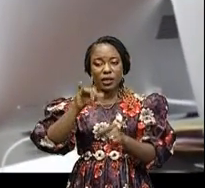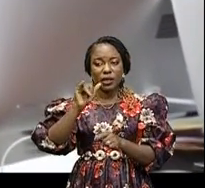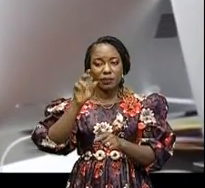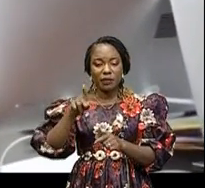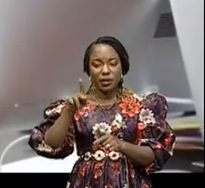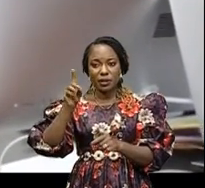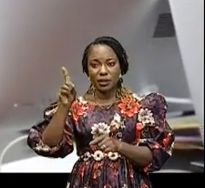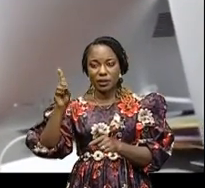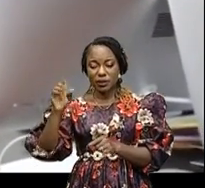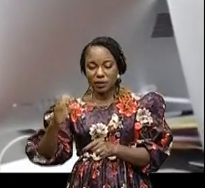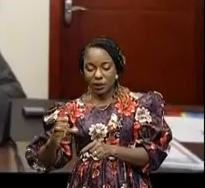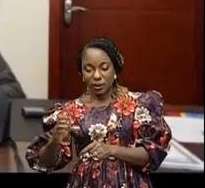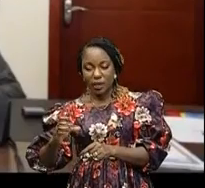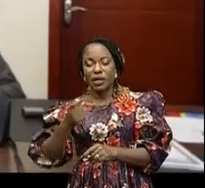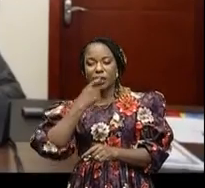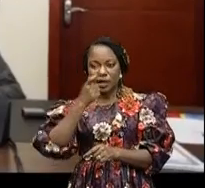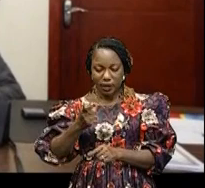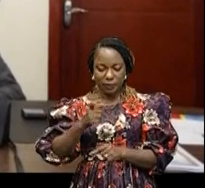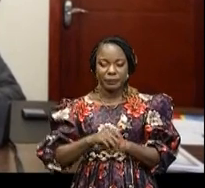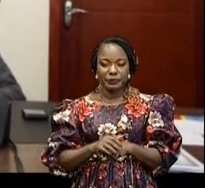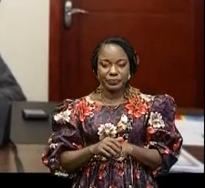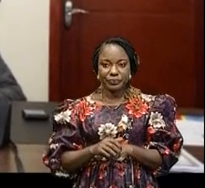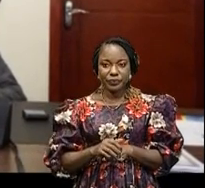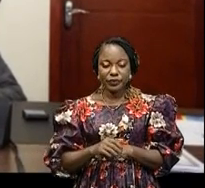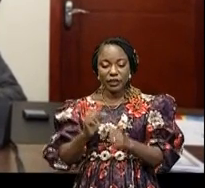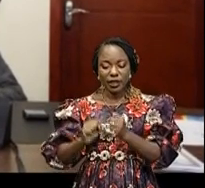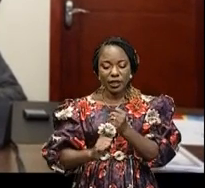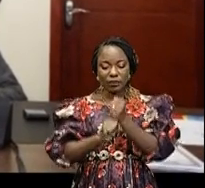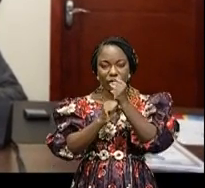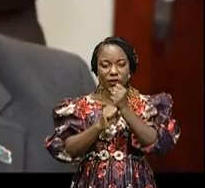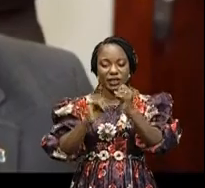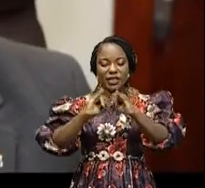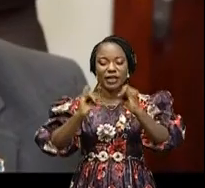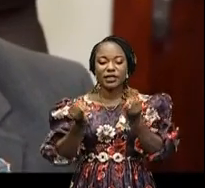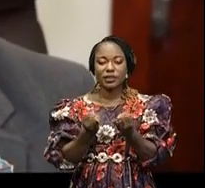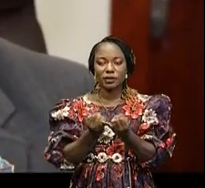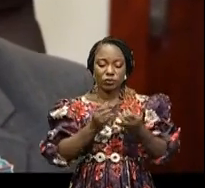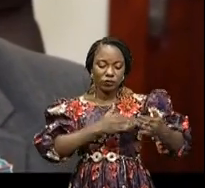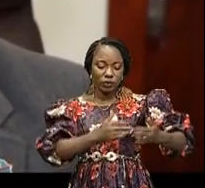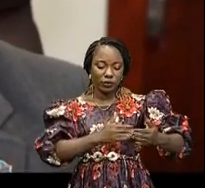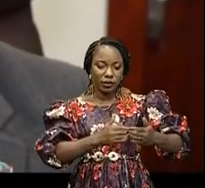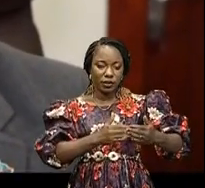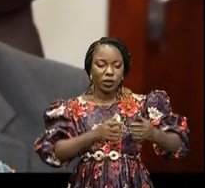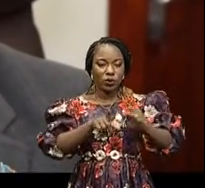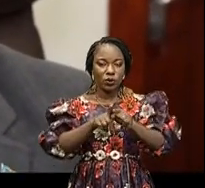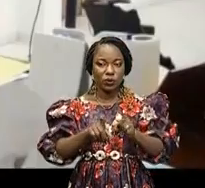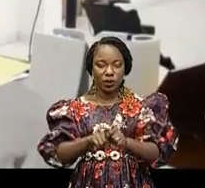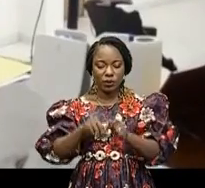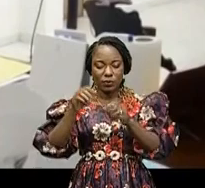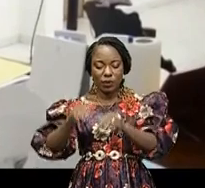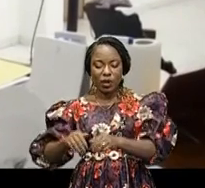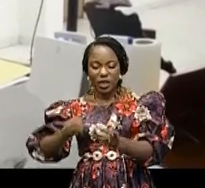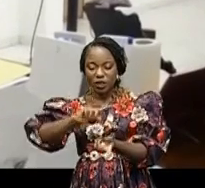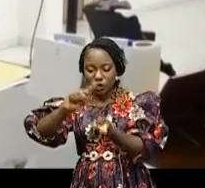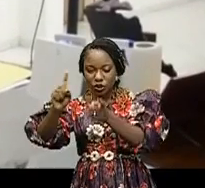PUIDC. Il s'agit respectivement de l'appui à l'industrialisation de proximité des filières à grand potentiel